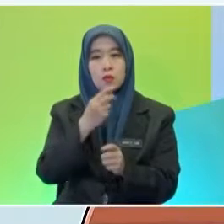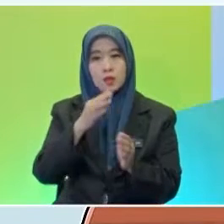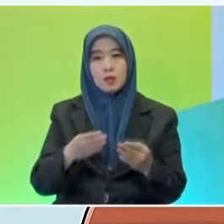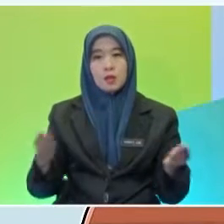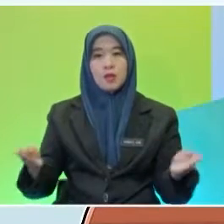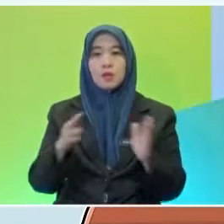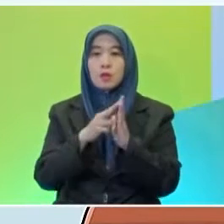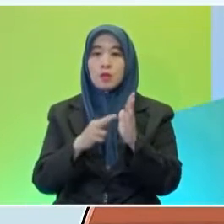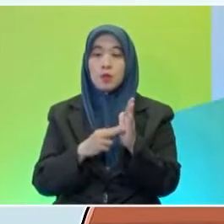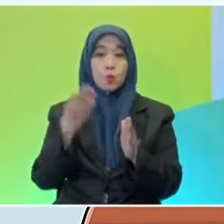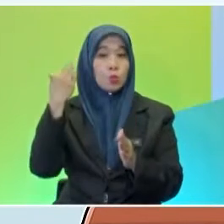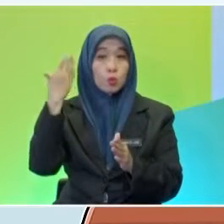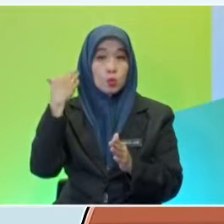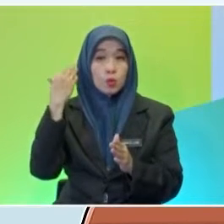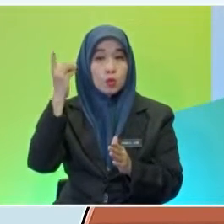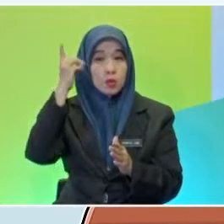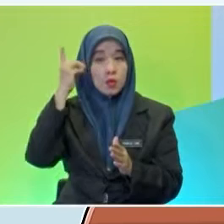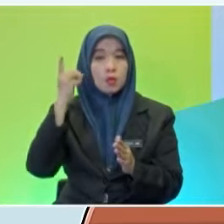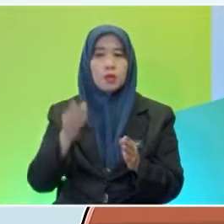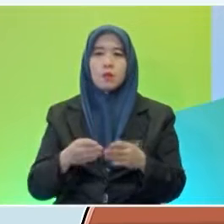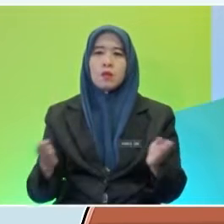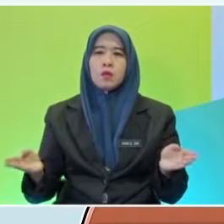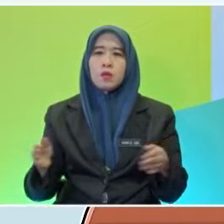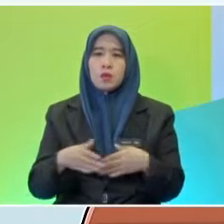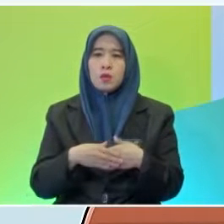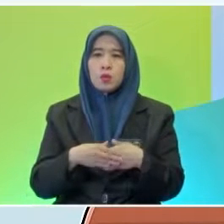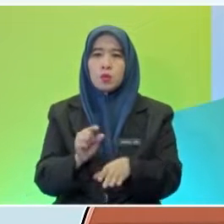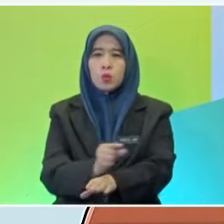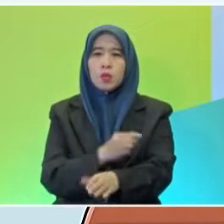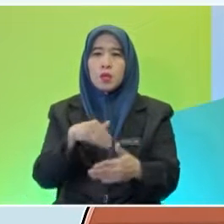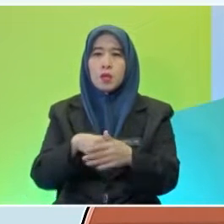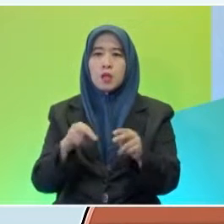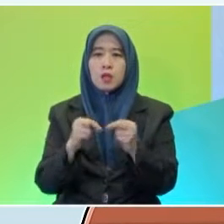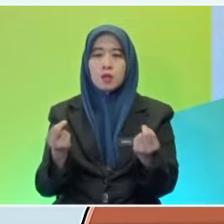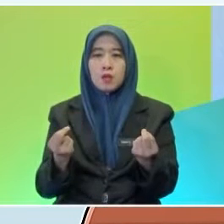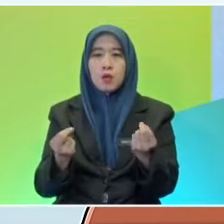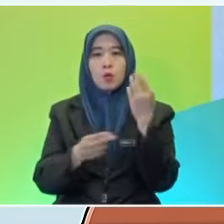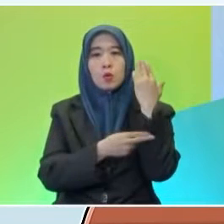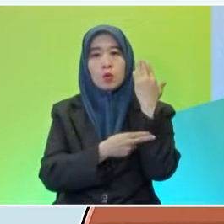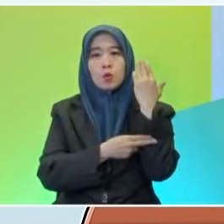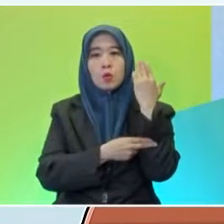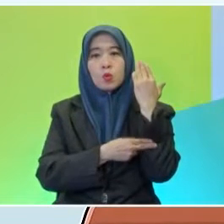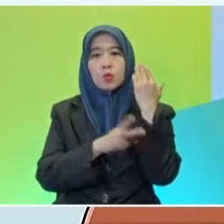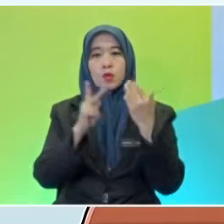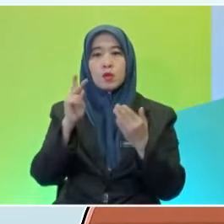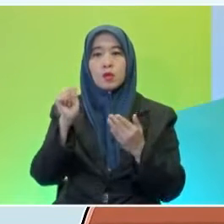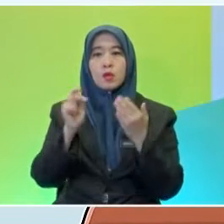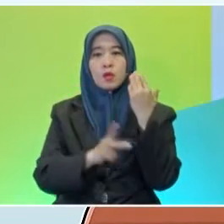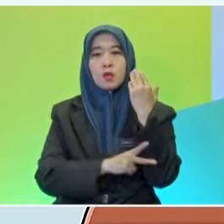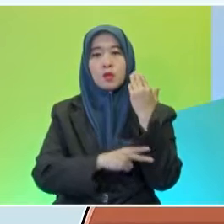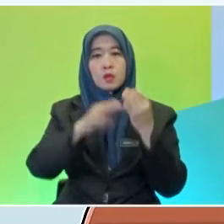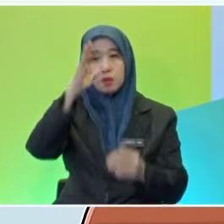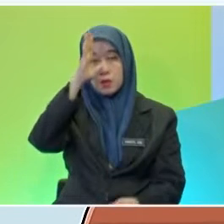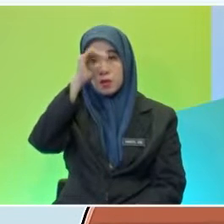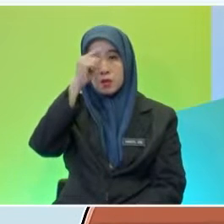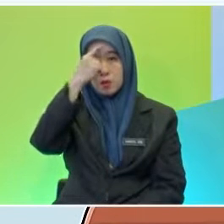ya Padi Masih dahulu Din pasti Melayu di gunakan dalam naskah hukum kanon laka yang merupakan panduan undang-undang